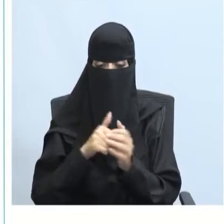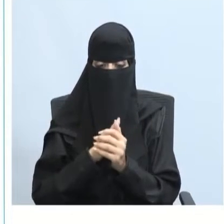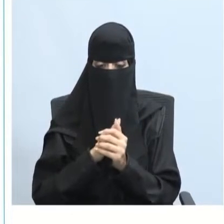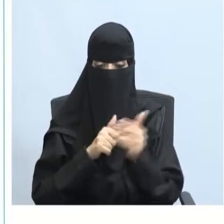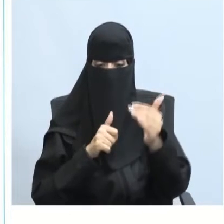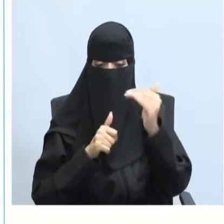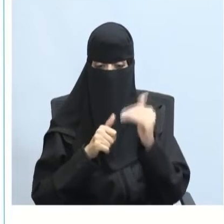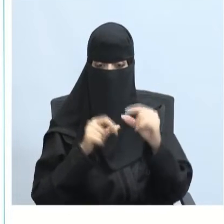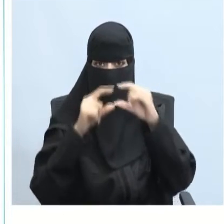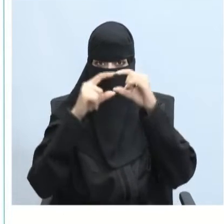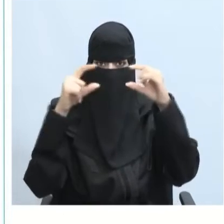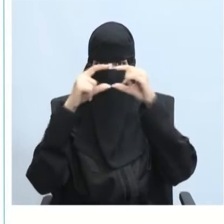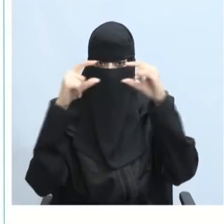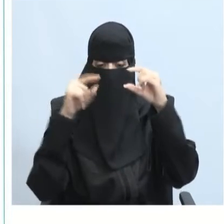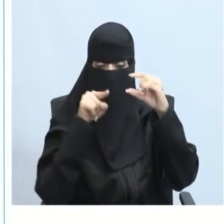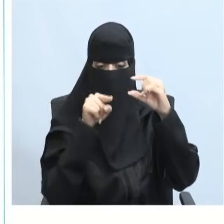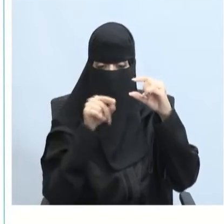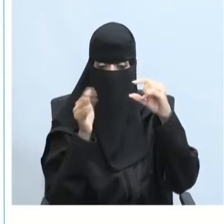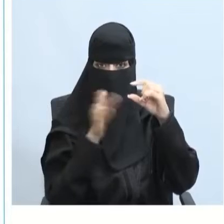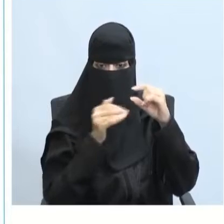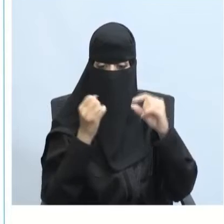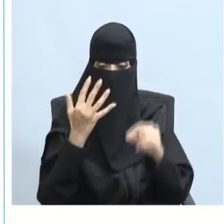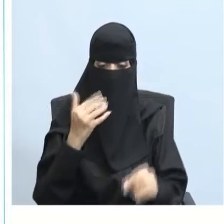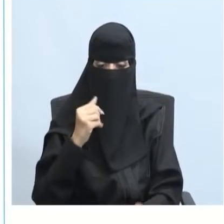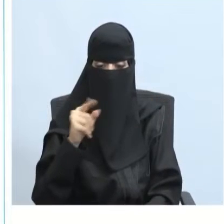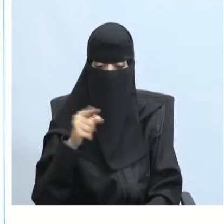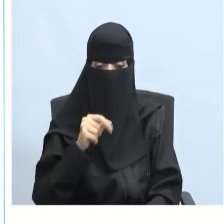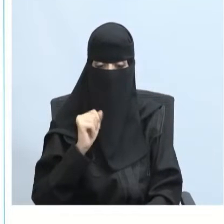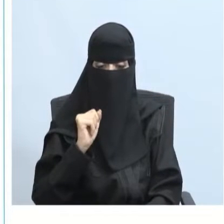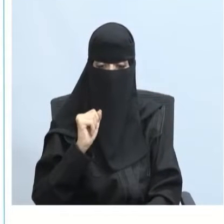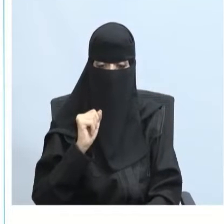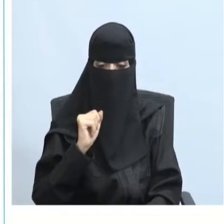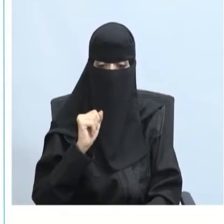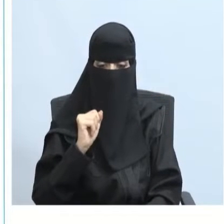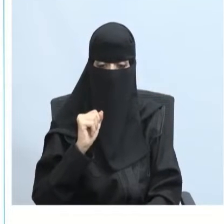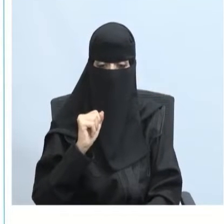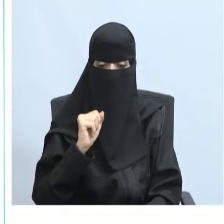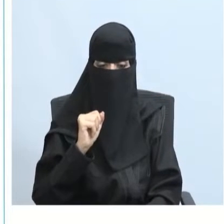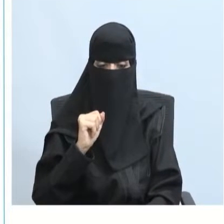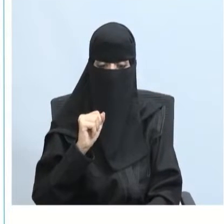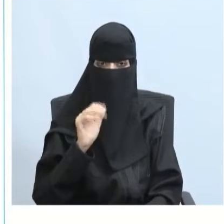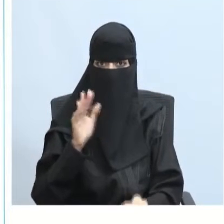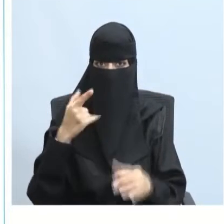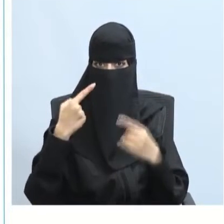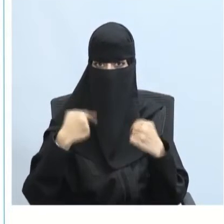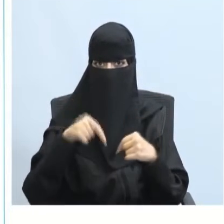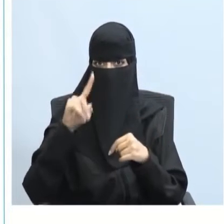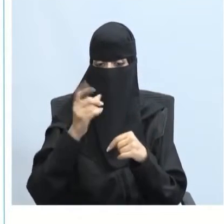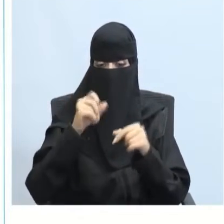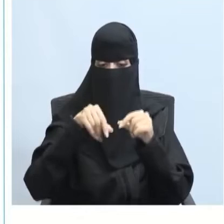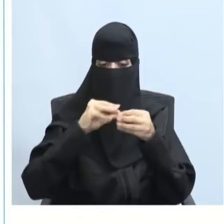بعلامه معين شوف الان مهمه بروفات اللباس